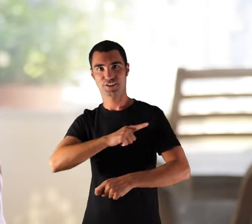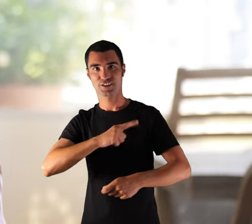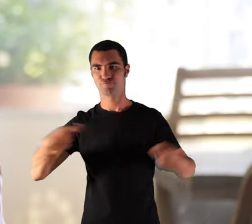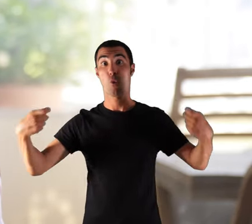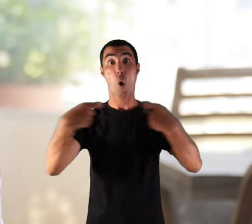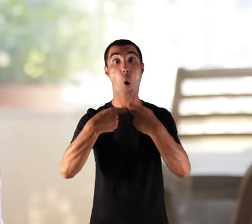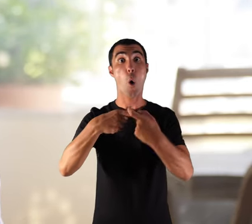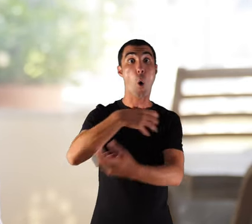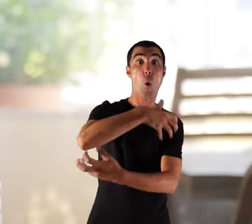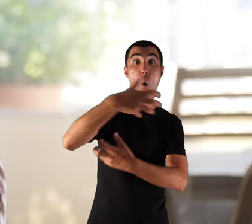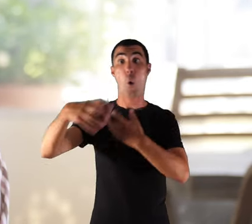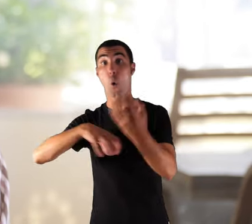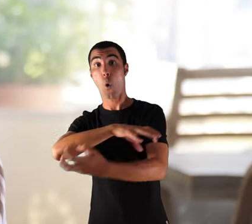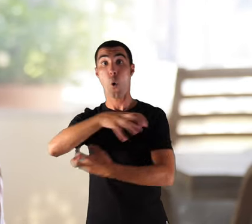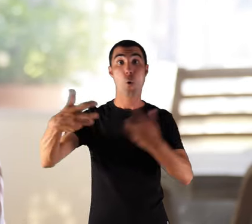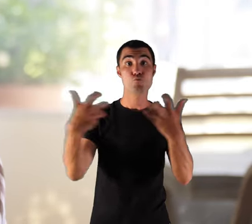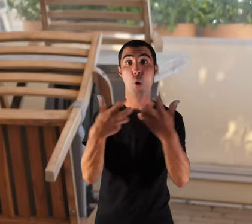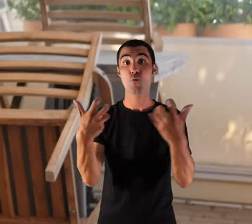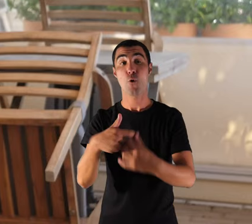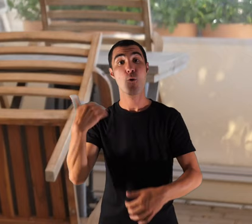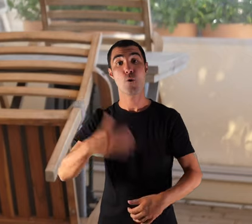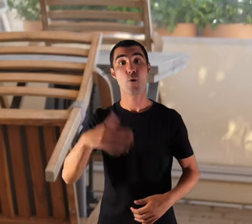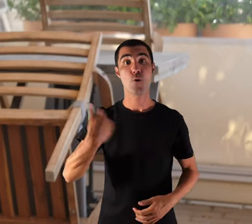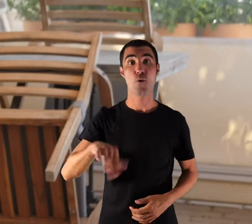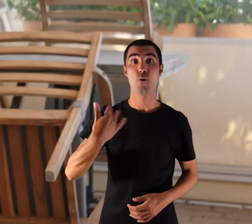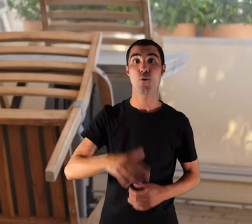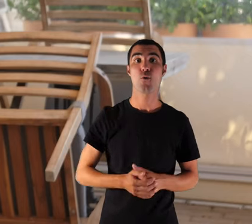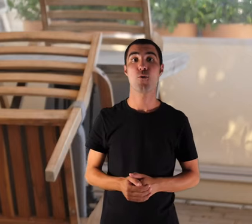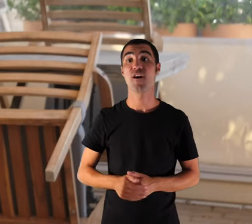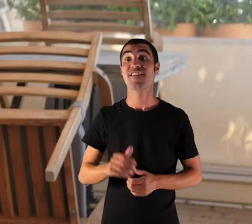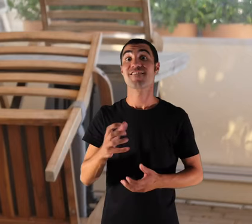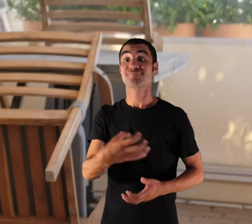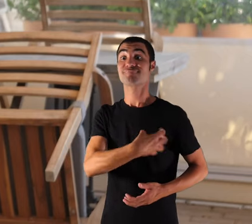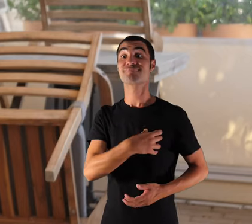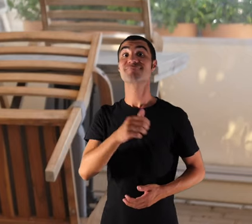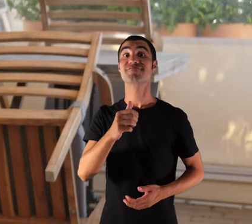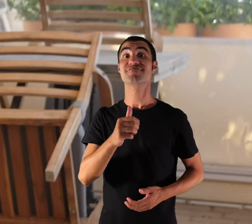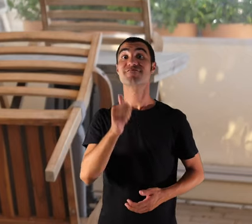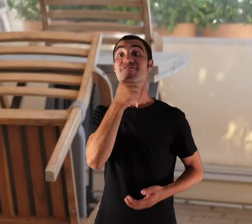una broma. Hasta el comandant va anar a esport, que havia de guanyar.